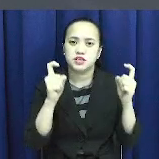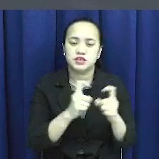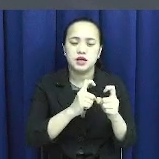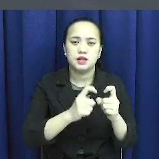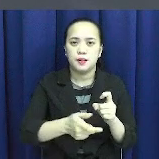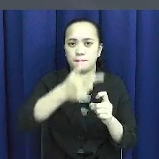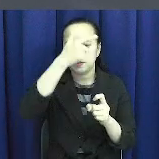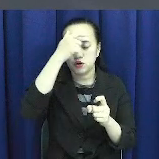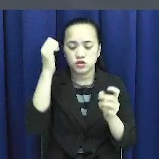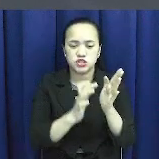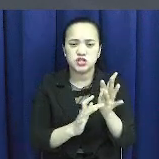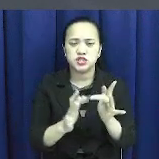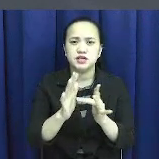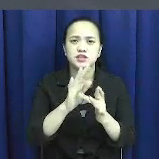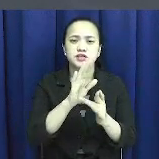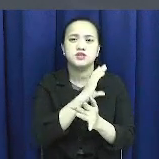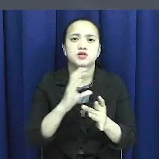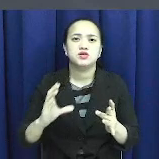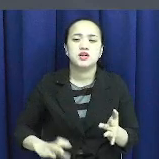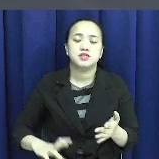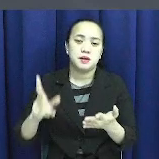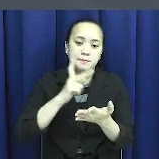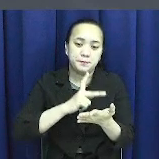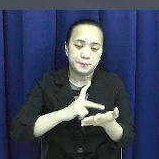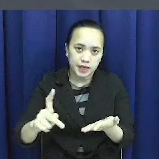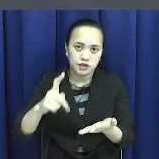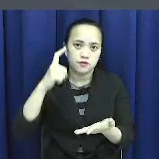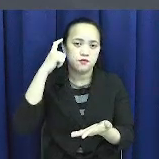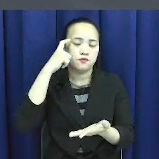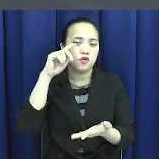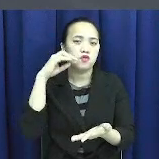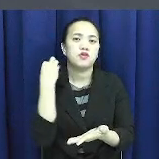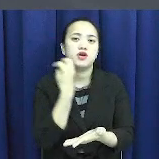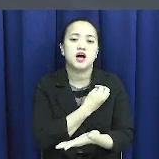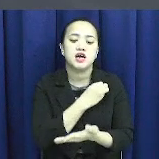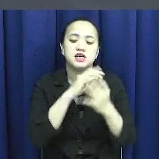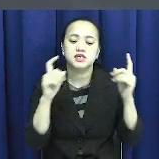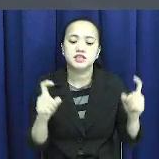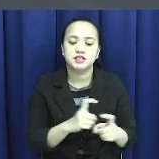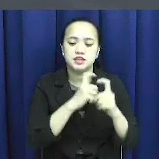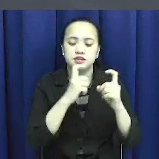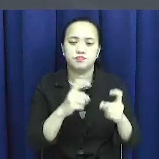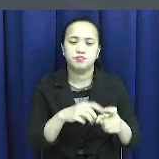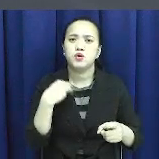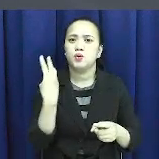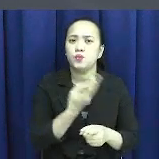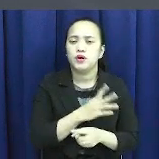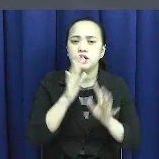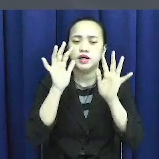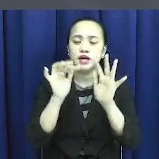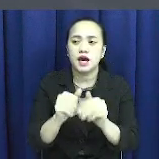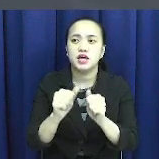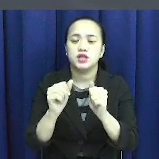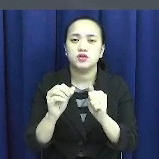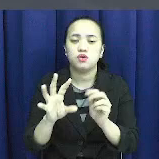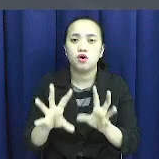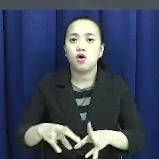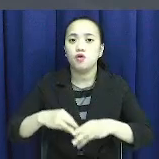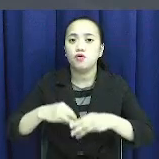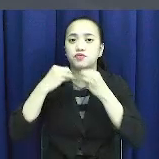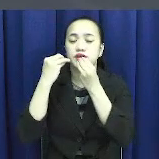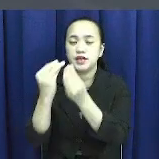na po yan. Pero ngayon tayo, bilang mga anak ng Diyos, we can offer sacrifice unto God.